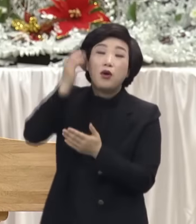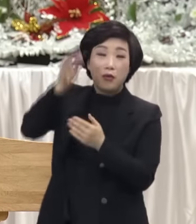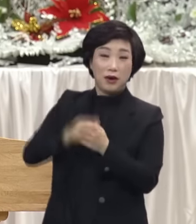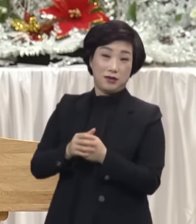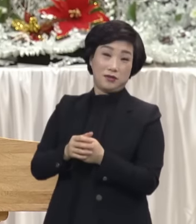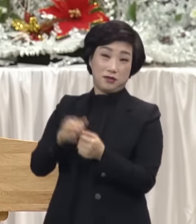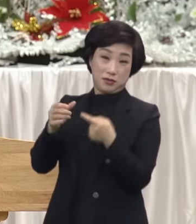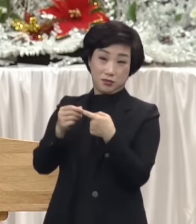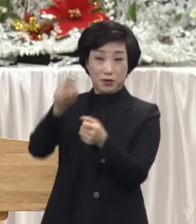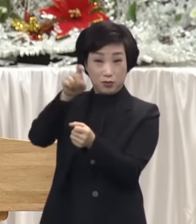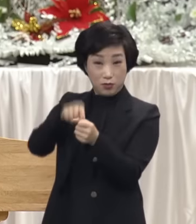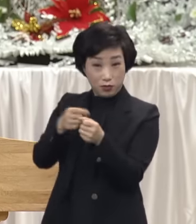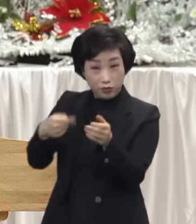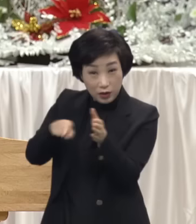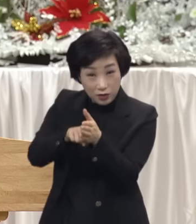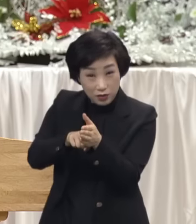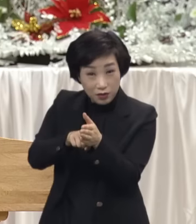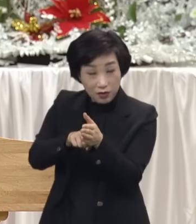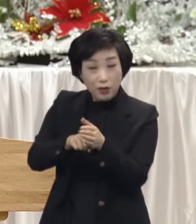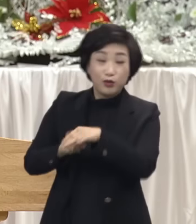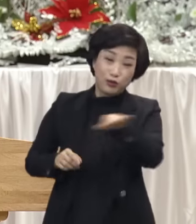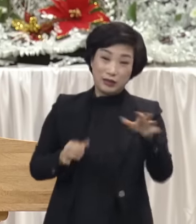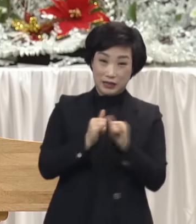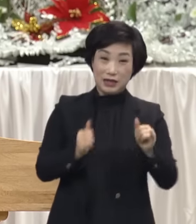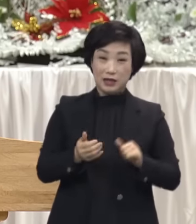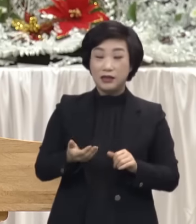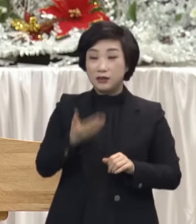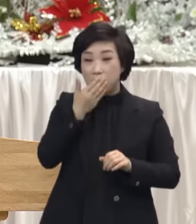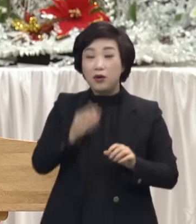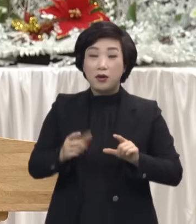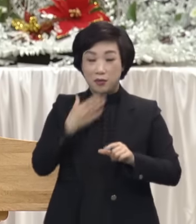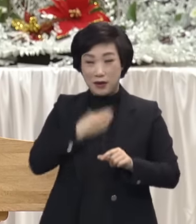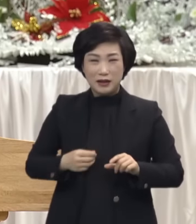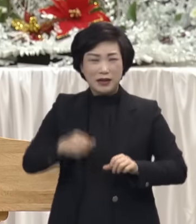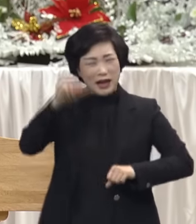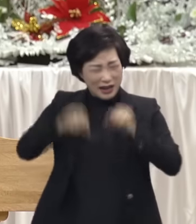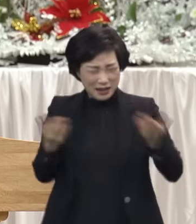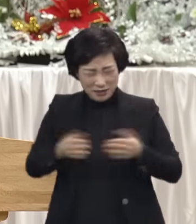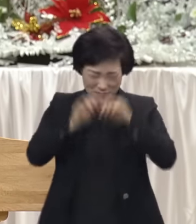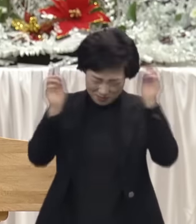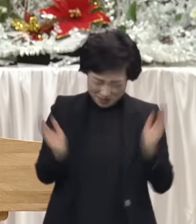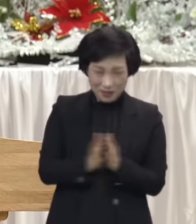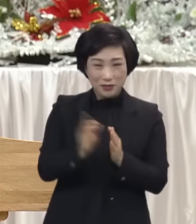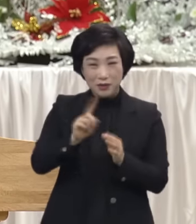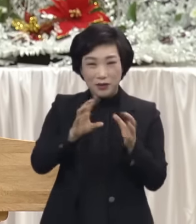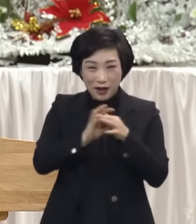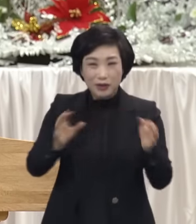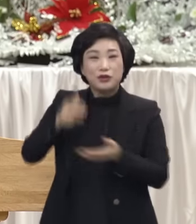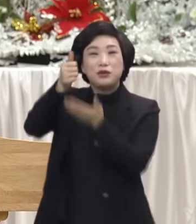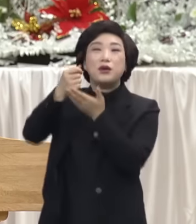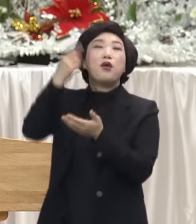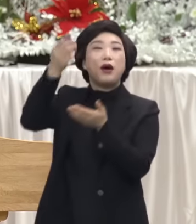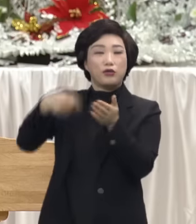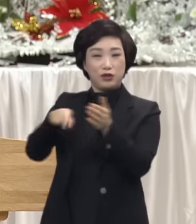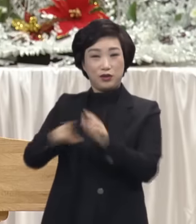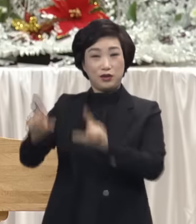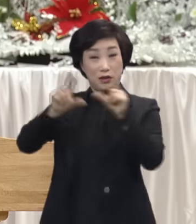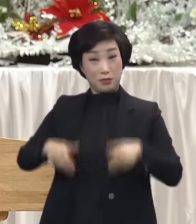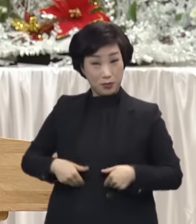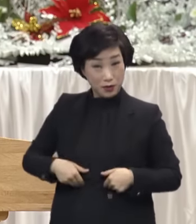제일 목적을 위하여 먹든지 마시든지 무엇이든지 주님의 영광을 위해 살라고